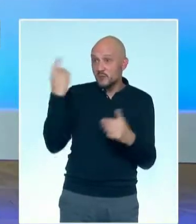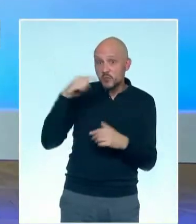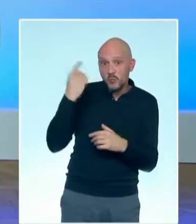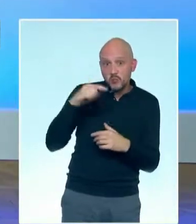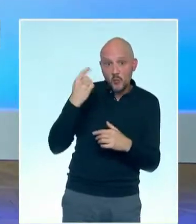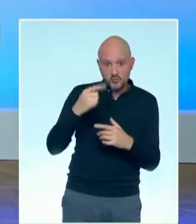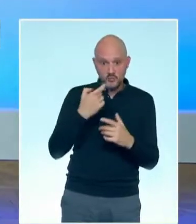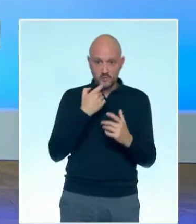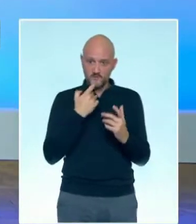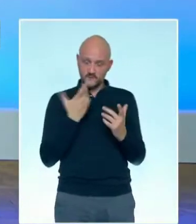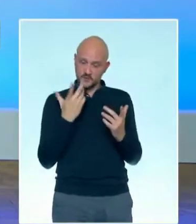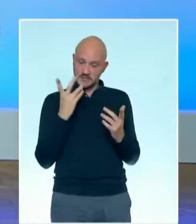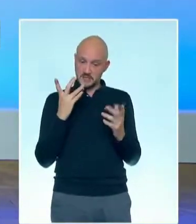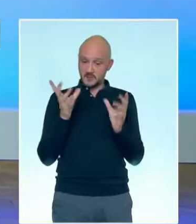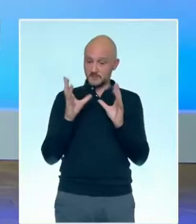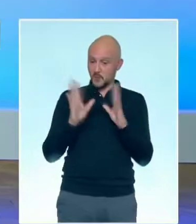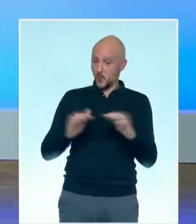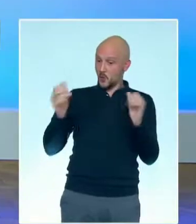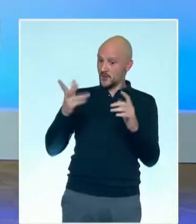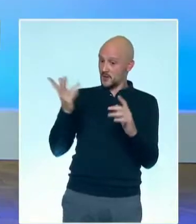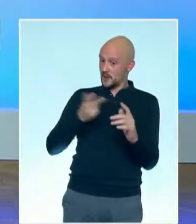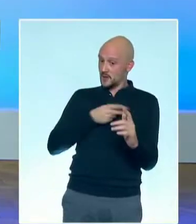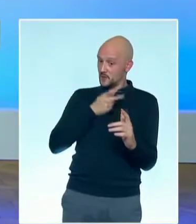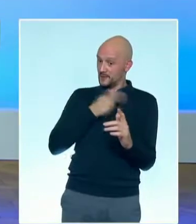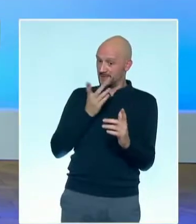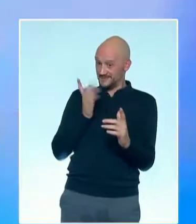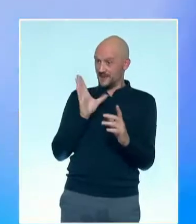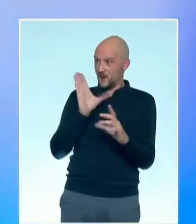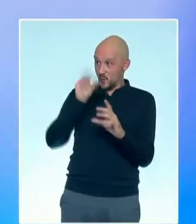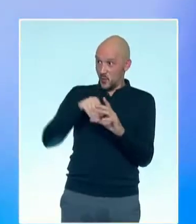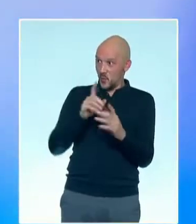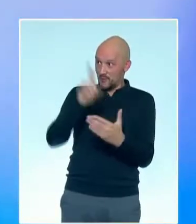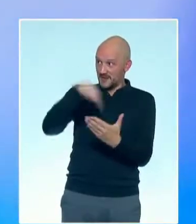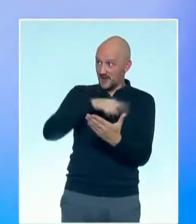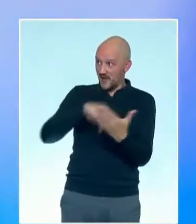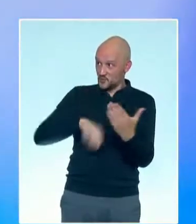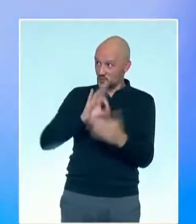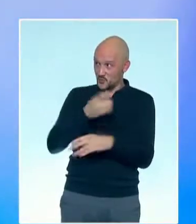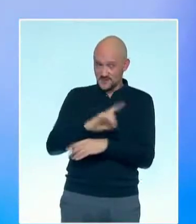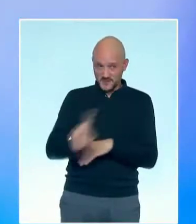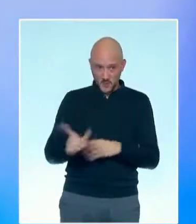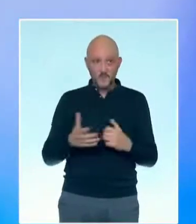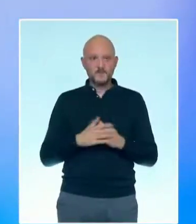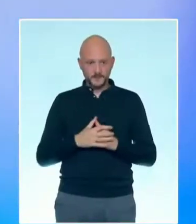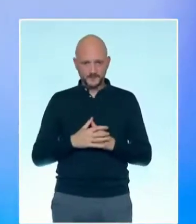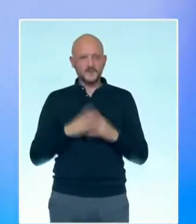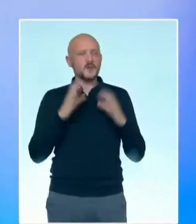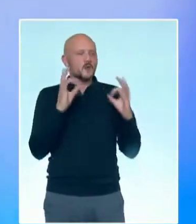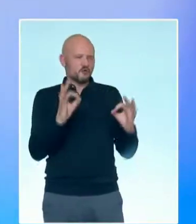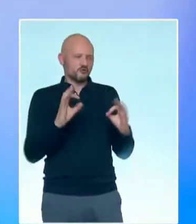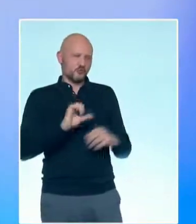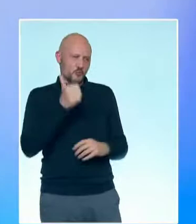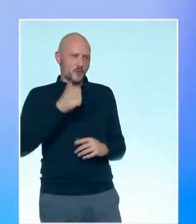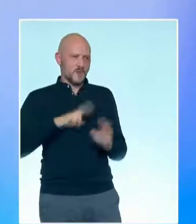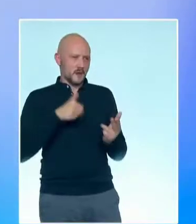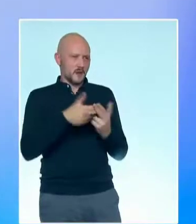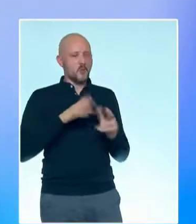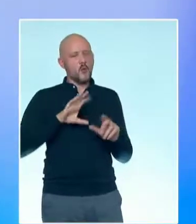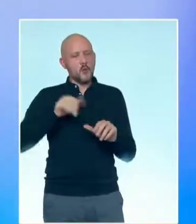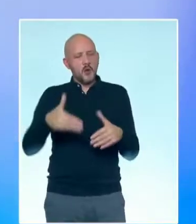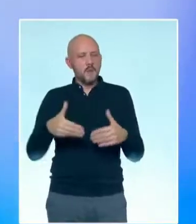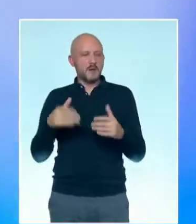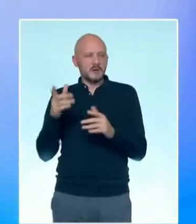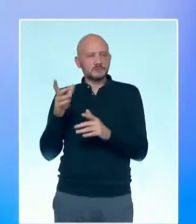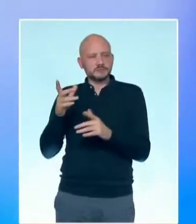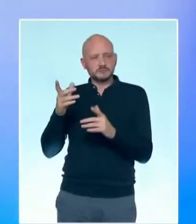mesures d'interdiction de ces congrès? Merci. C'est lui qui demande. Comment c'est le vaccination obligatoire.